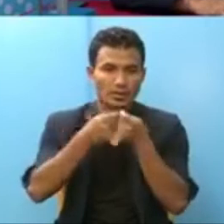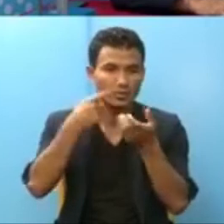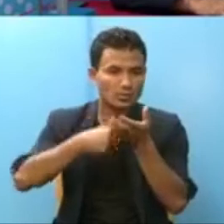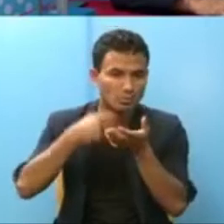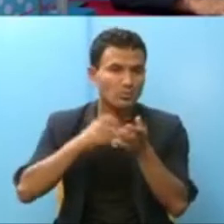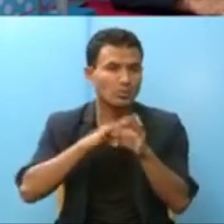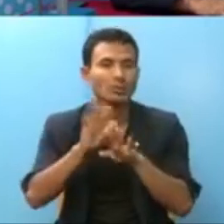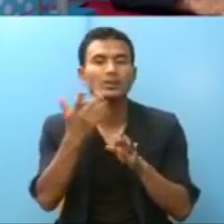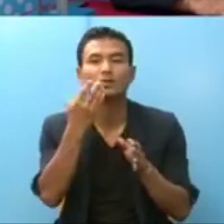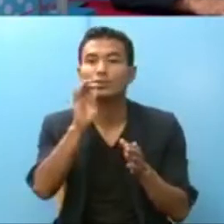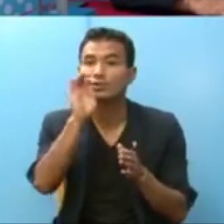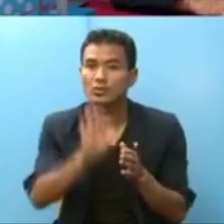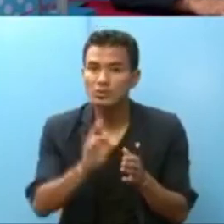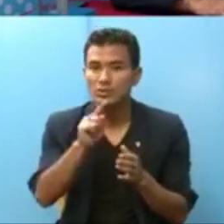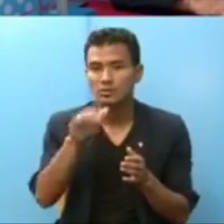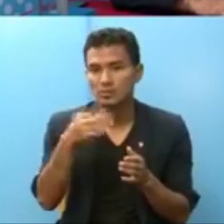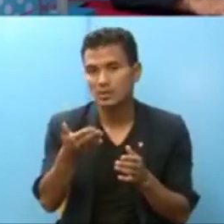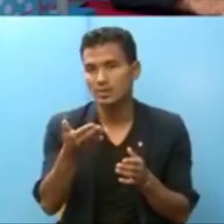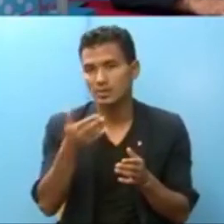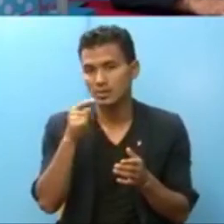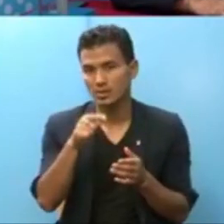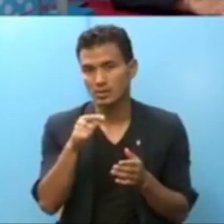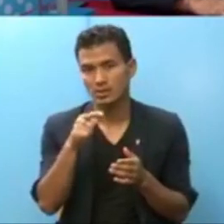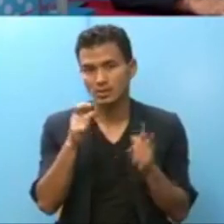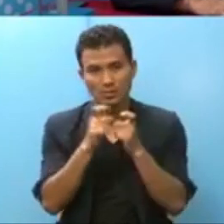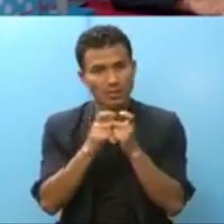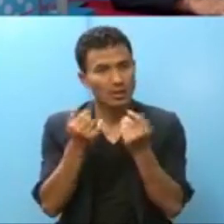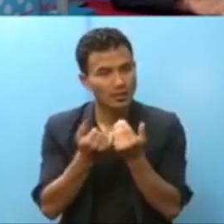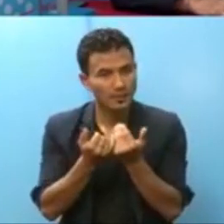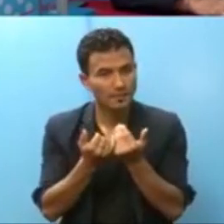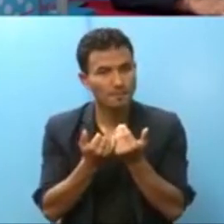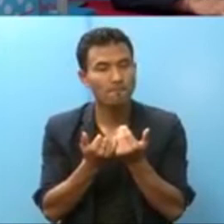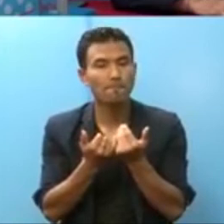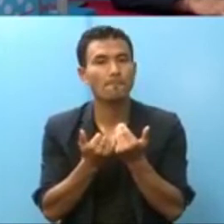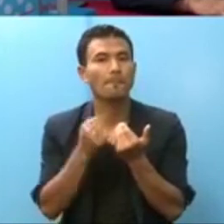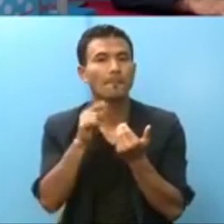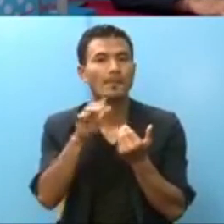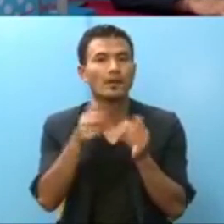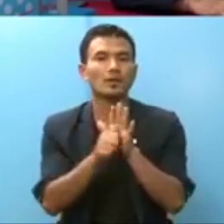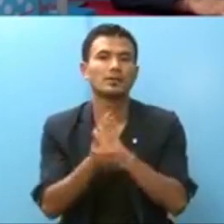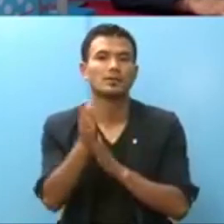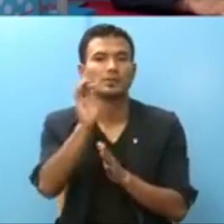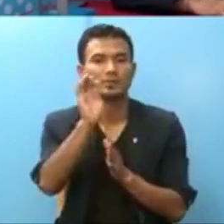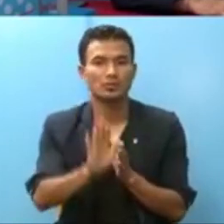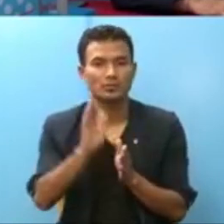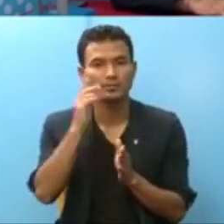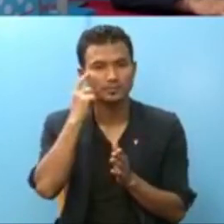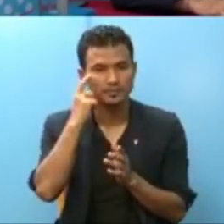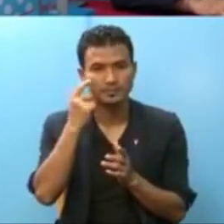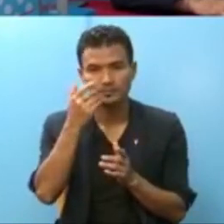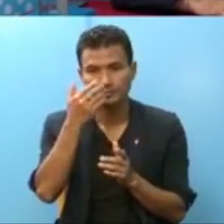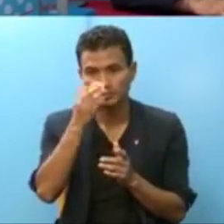खुकंचीीश सदिलिख यहां अवस्था मीं की दाश्याची में थेल्पल बनी